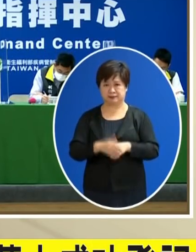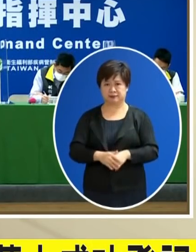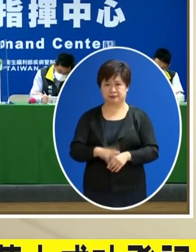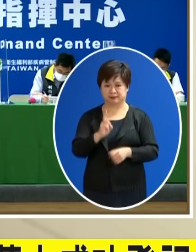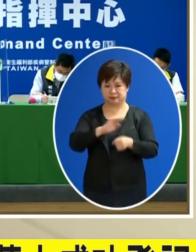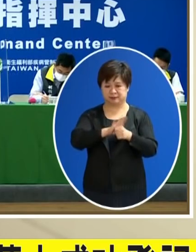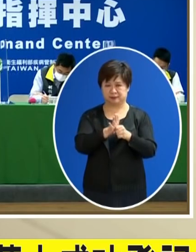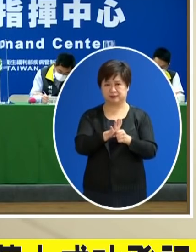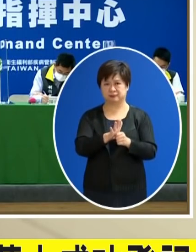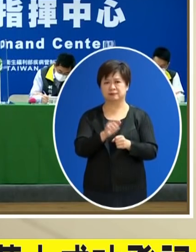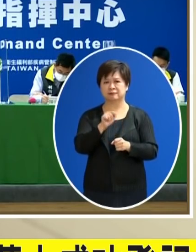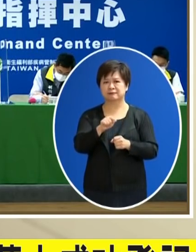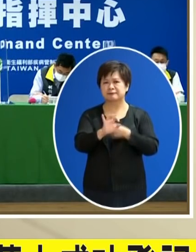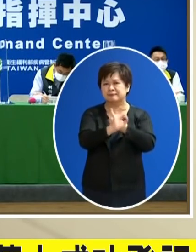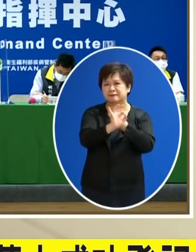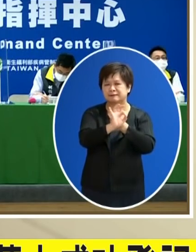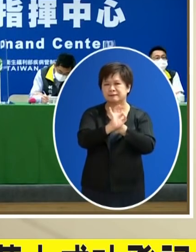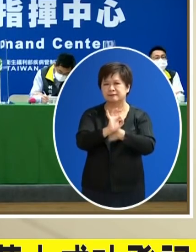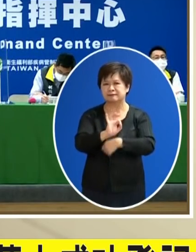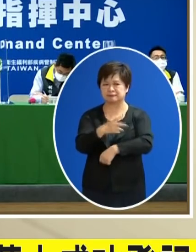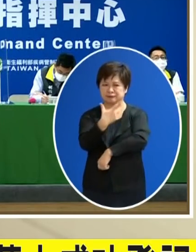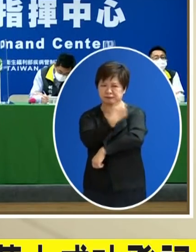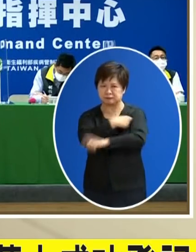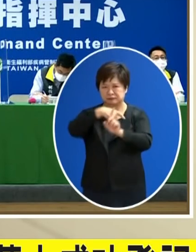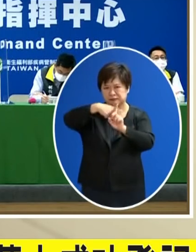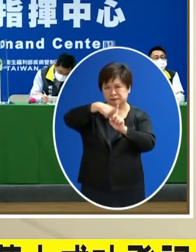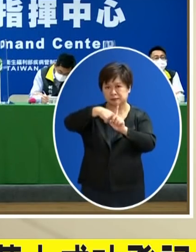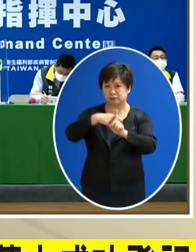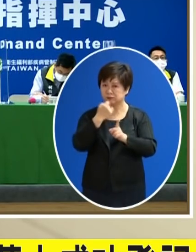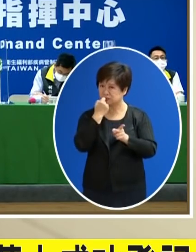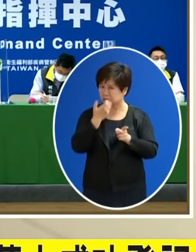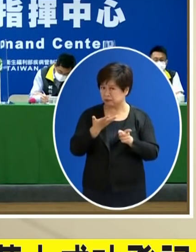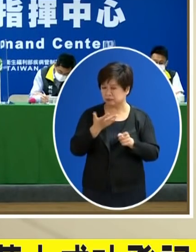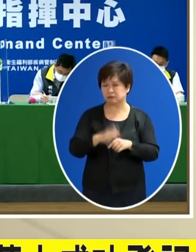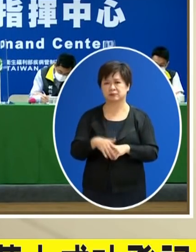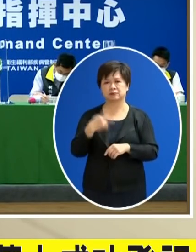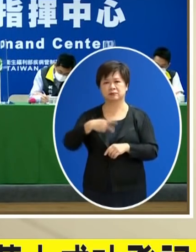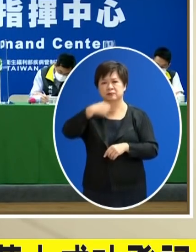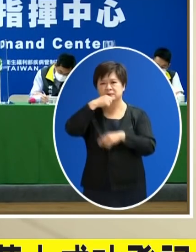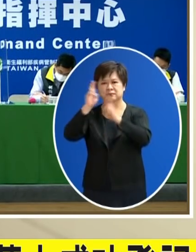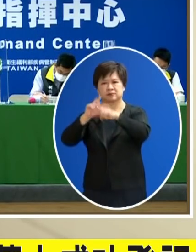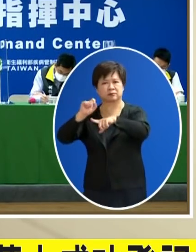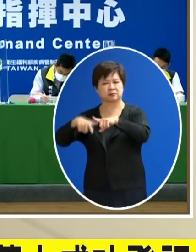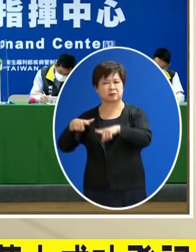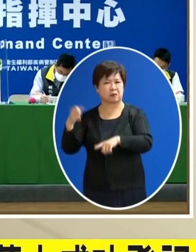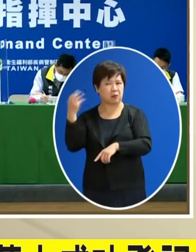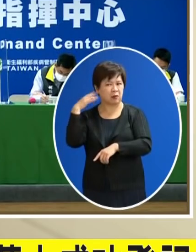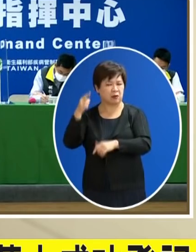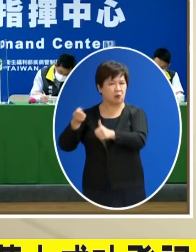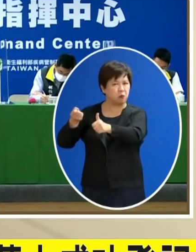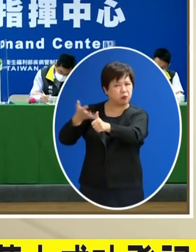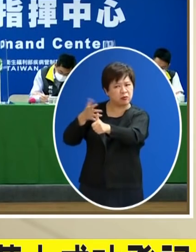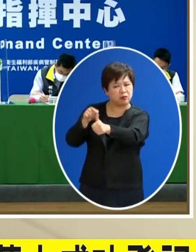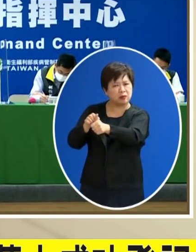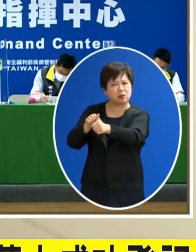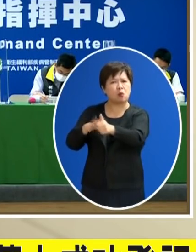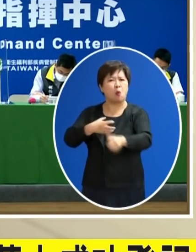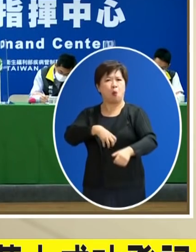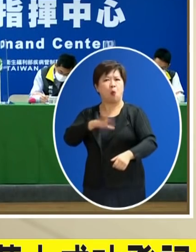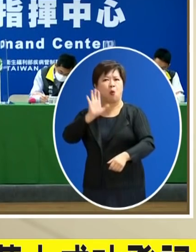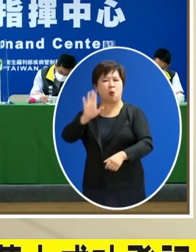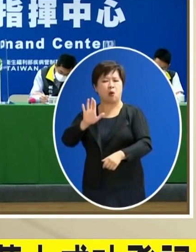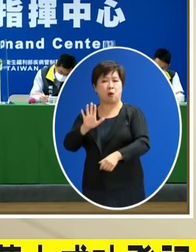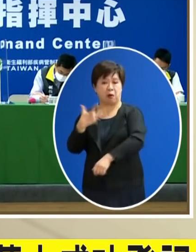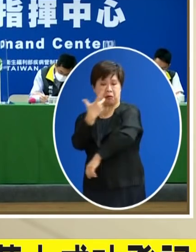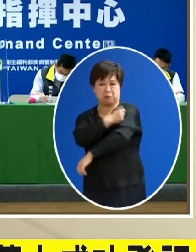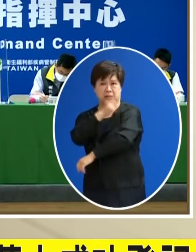我们指挥中心怎么看？会去评估这样的可行性吗？第二个是台电的部分，好像传出他们确诊者里面有一位是孕妇，而且打